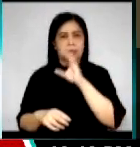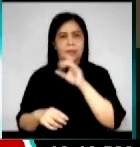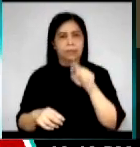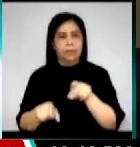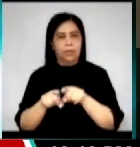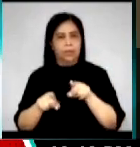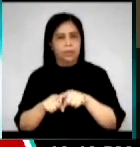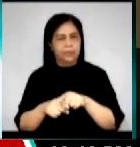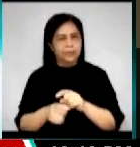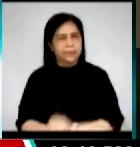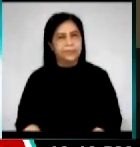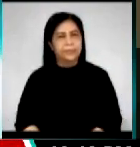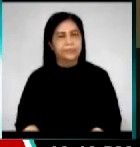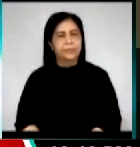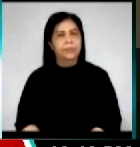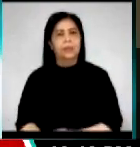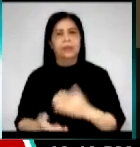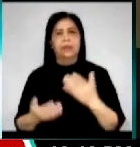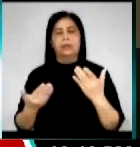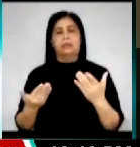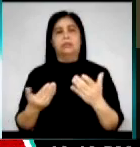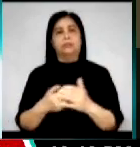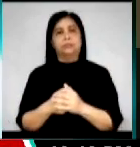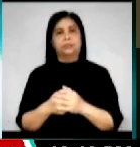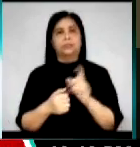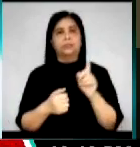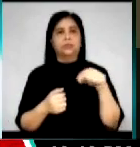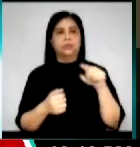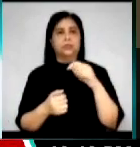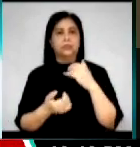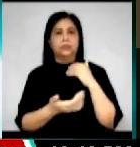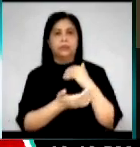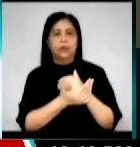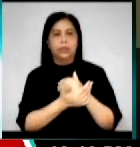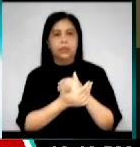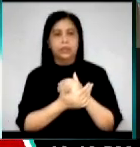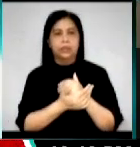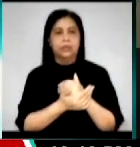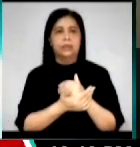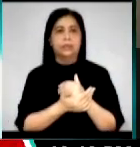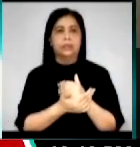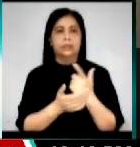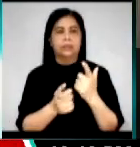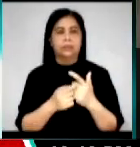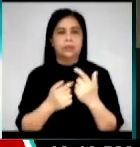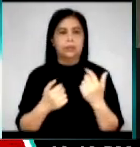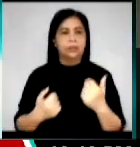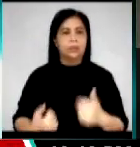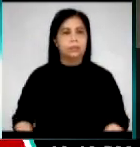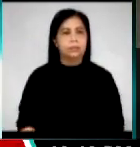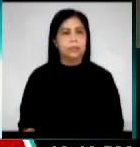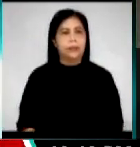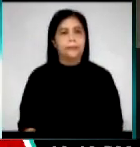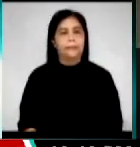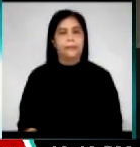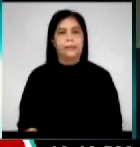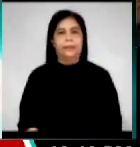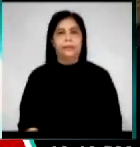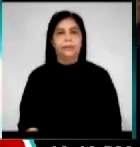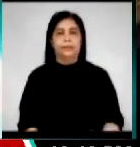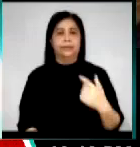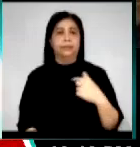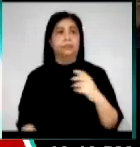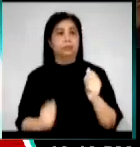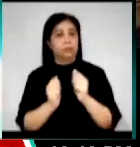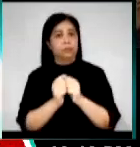ma-address. Which is iiwasan natin ng mga bisyo. Humanap din daw ng karamay o